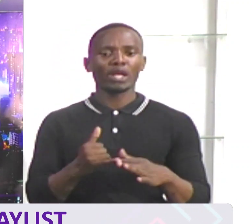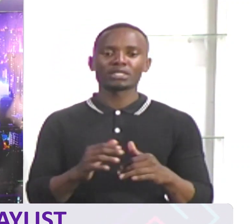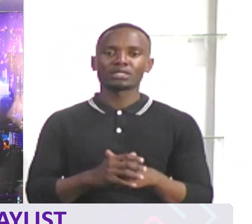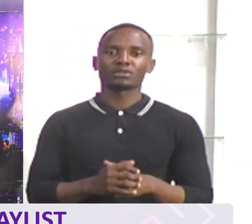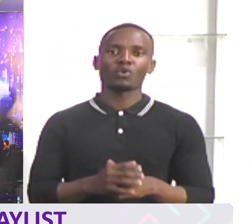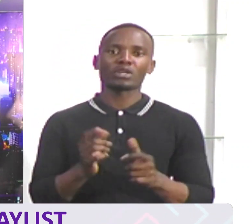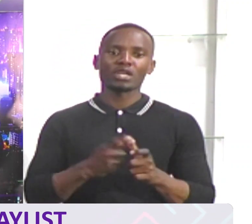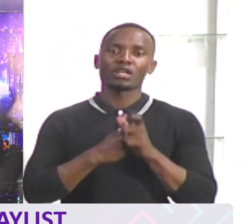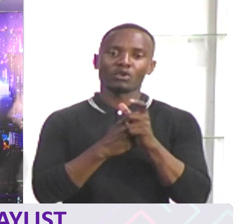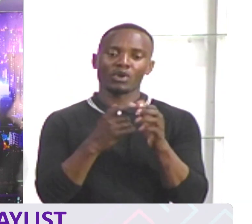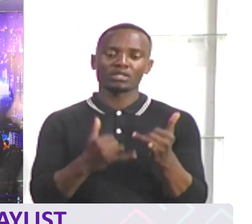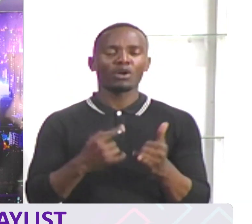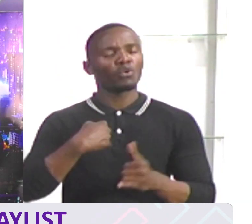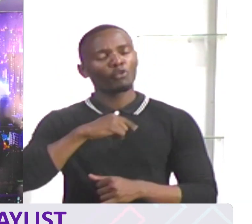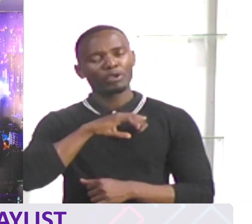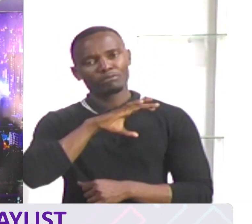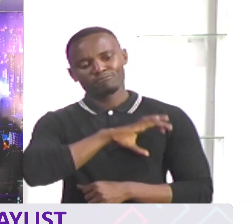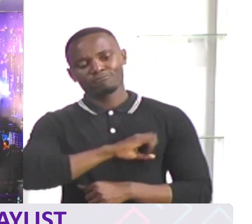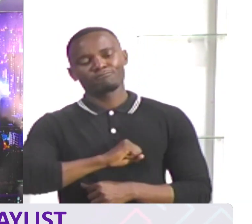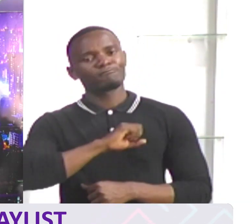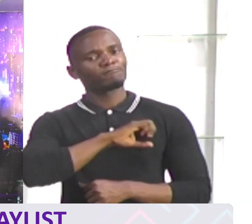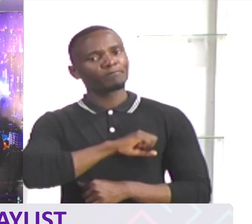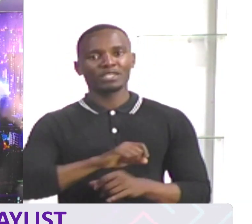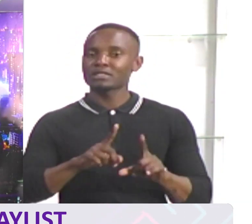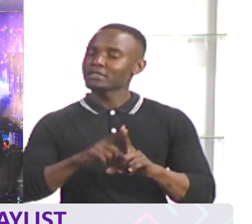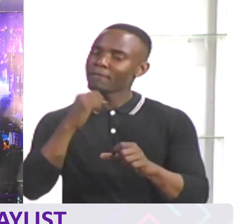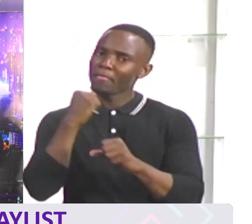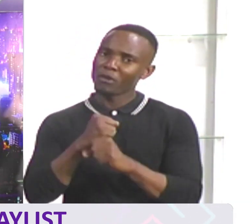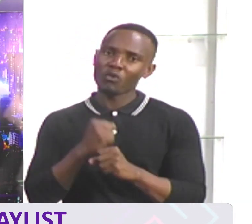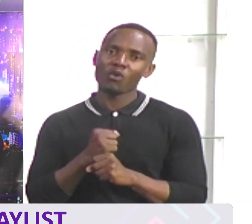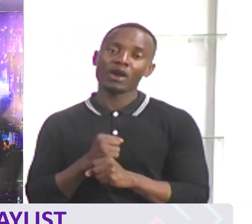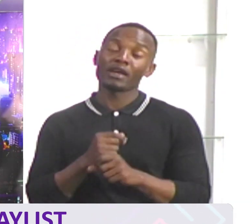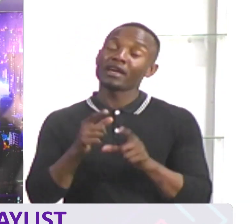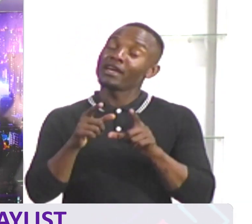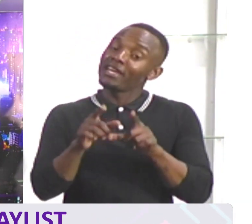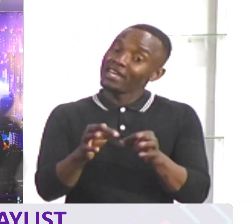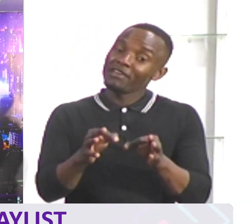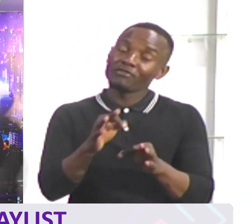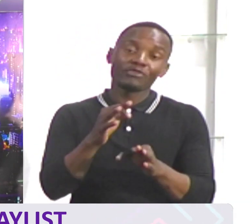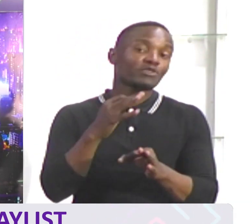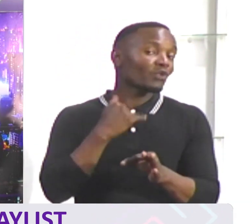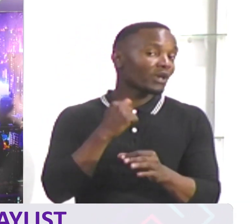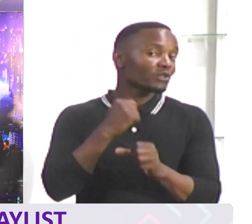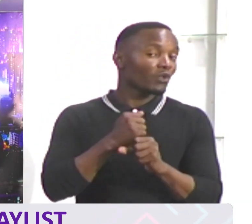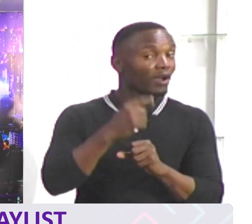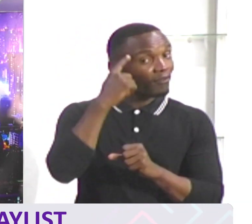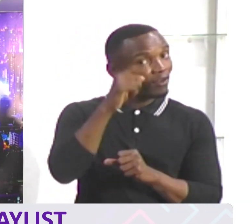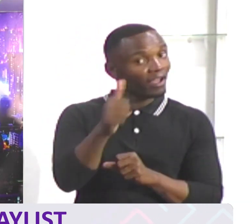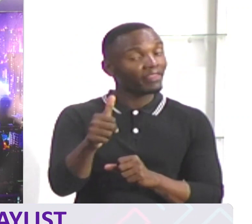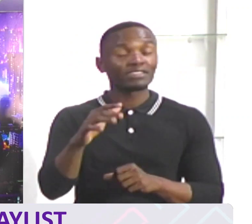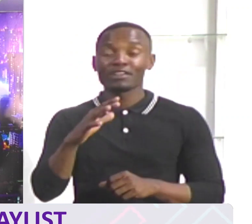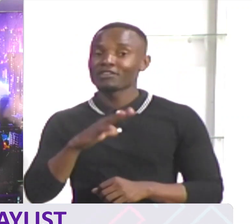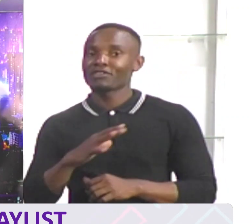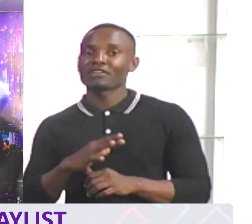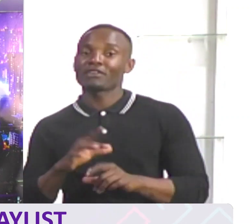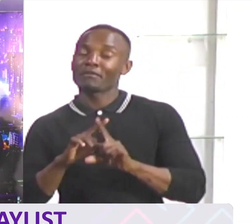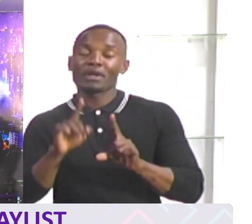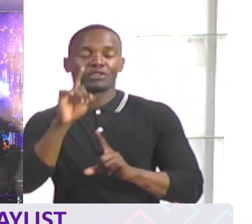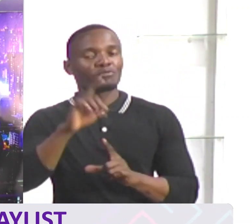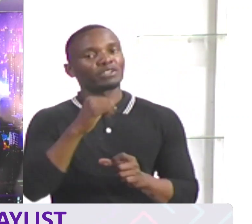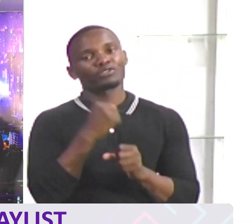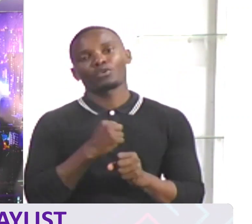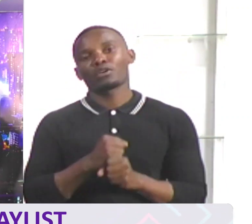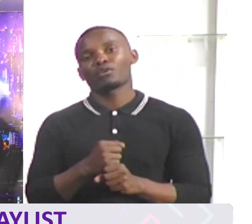So, tuvumilie, tujitume. Ama, kama mnangoja kutumwa ni sawa. Wewe jitume. Ah, noma sana. Lakini kitu